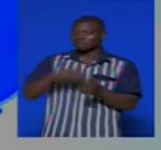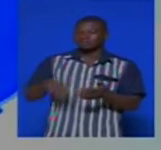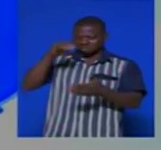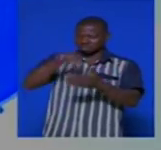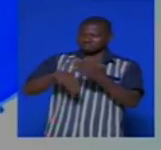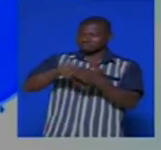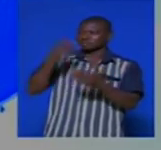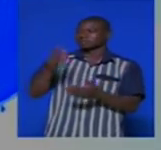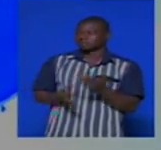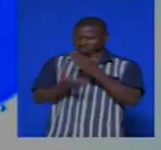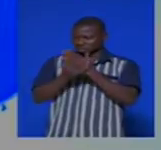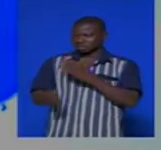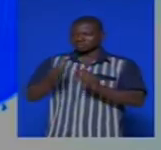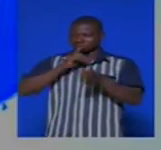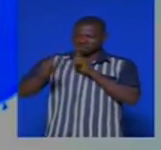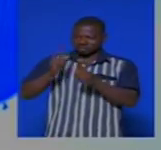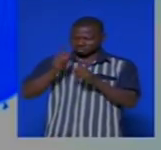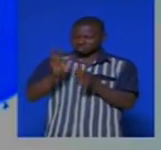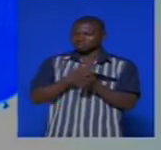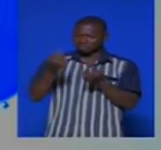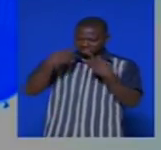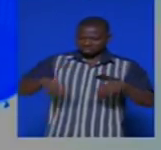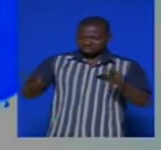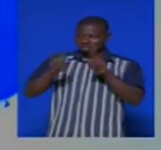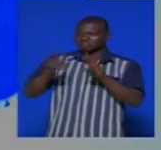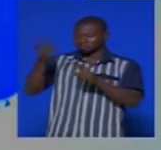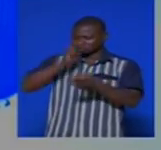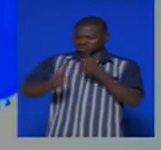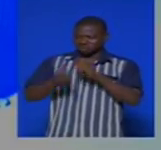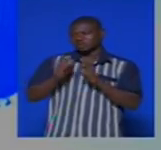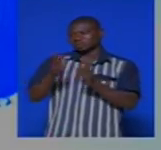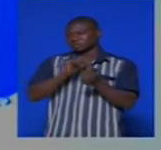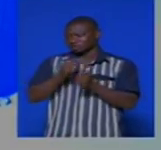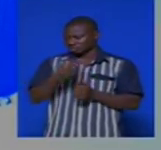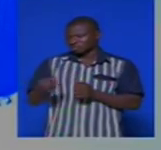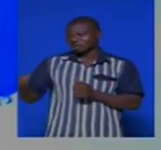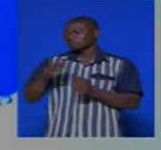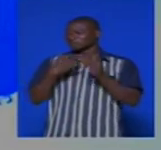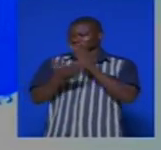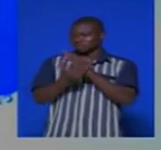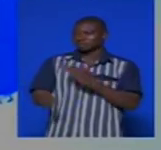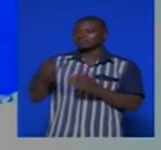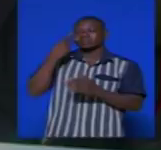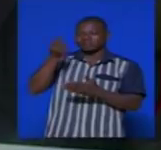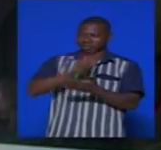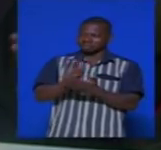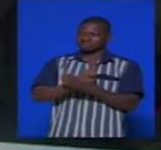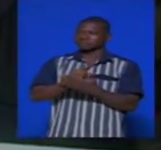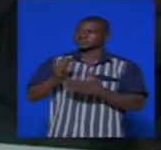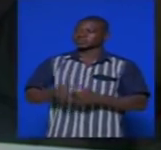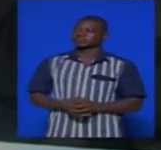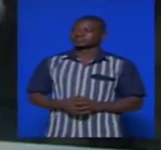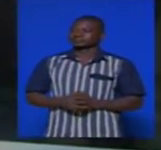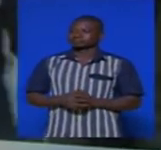sur les contraintes liées à l'approvisionnement d'intrants et de matériel agricole de qualité. Reportage Mamadi Ouedraogo.